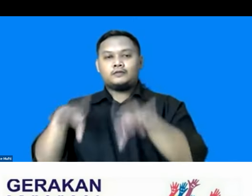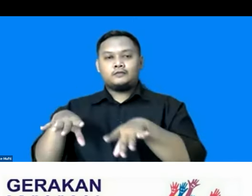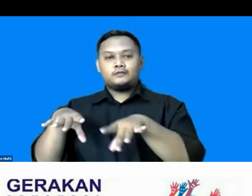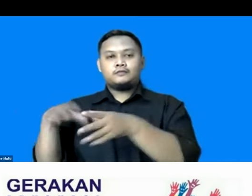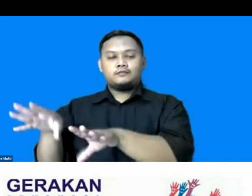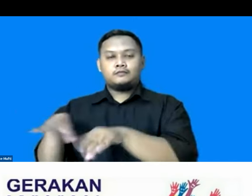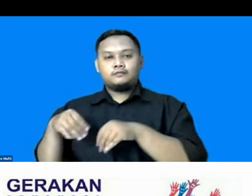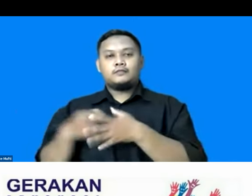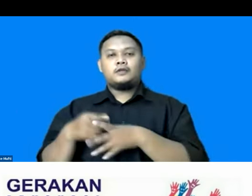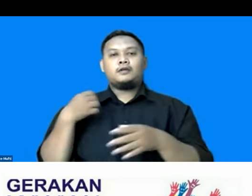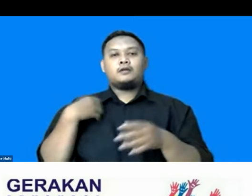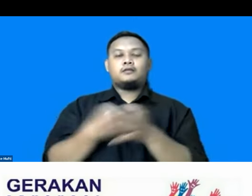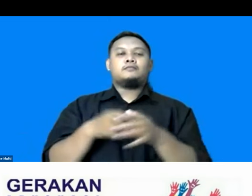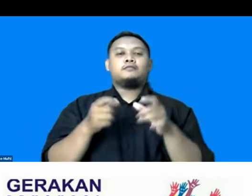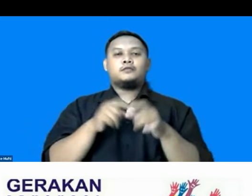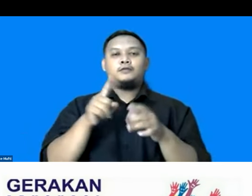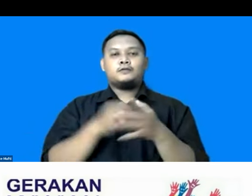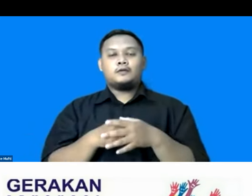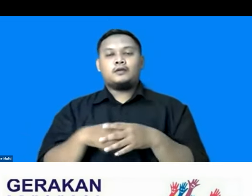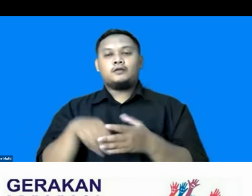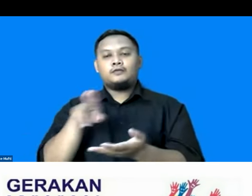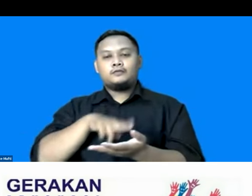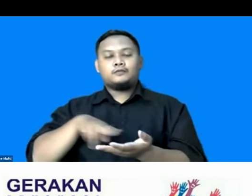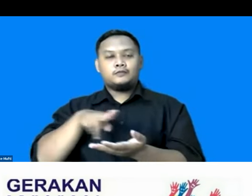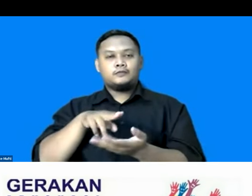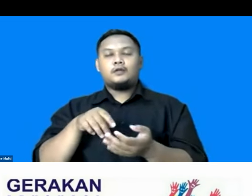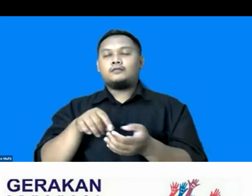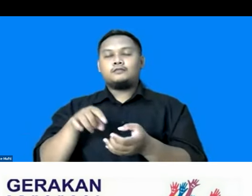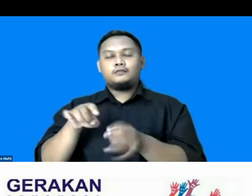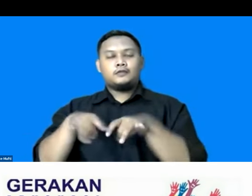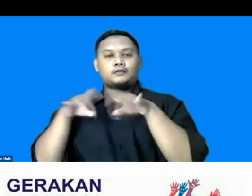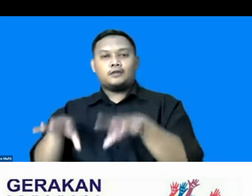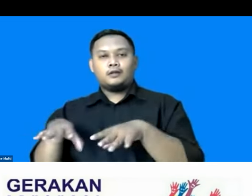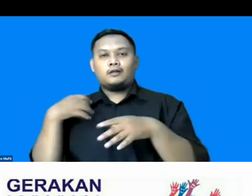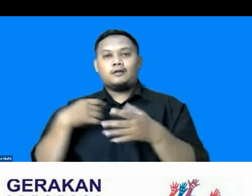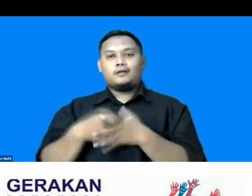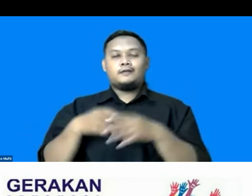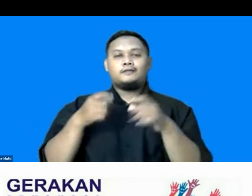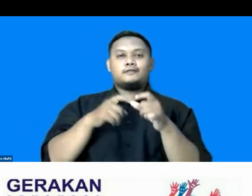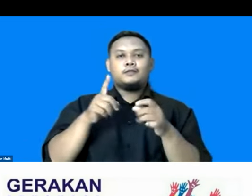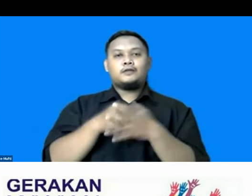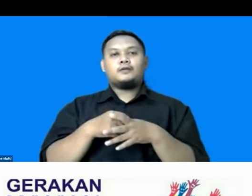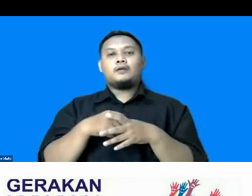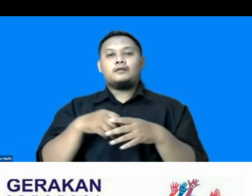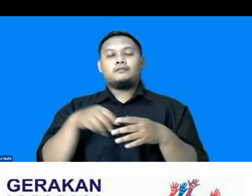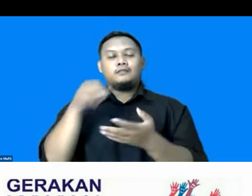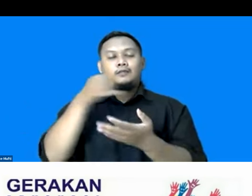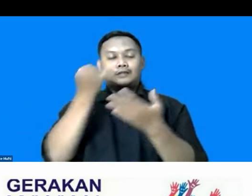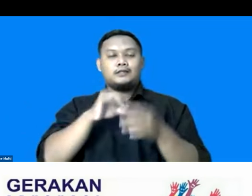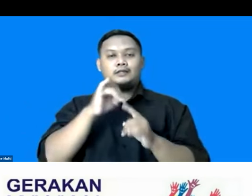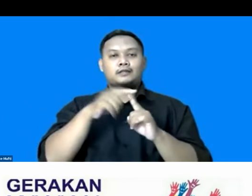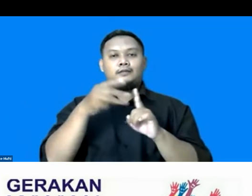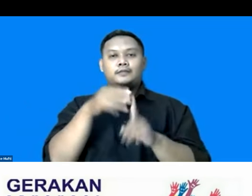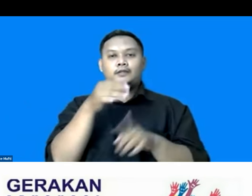Master of Science di NUS Australia dan sarjana teknik arsitektur dari ITB Indonesia. Dia